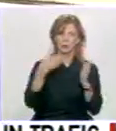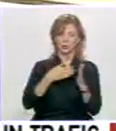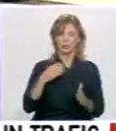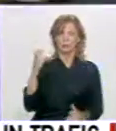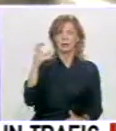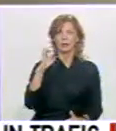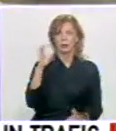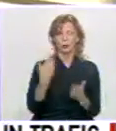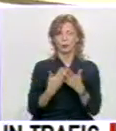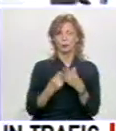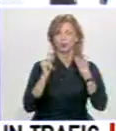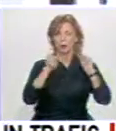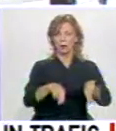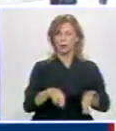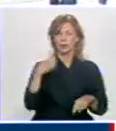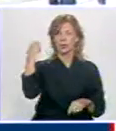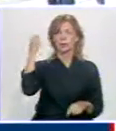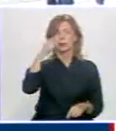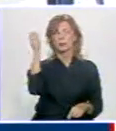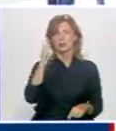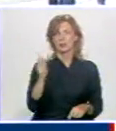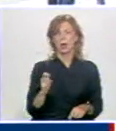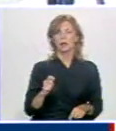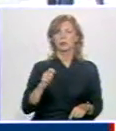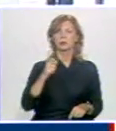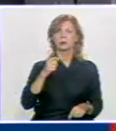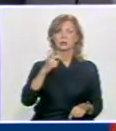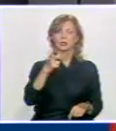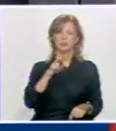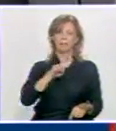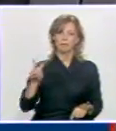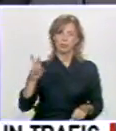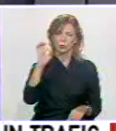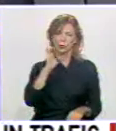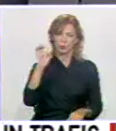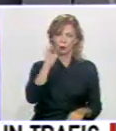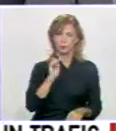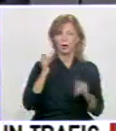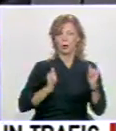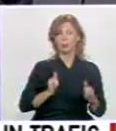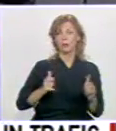Schengen. Cetățenii bulgari și irachieni au fost predați poliției de frontieră bulgare și vor fi judecați pentru trecerea